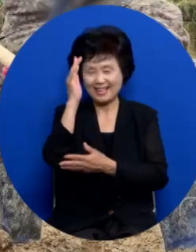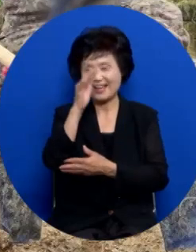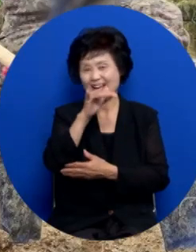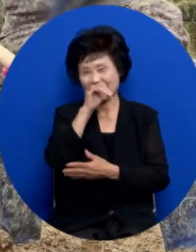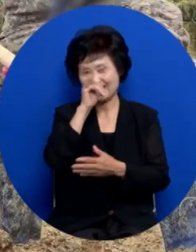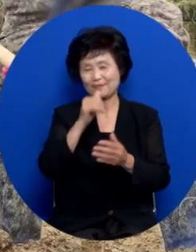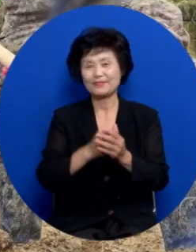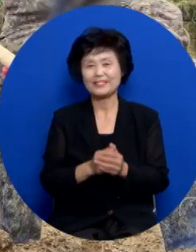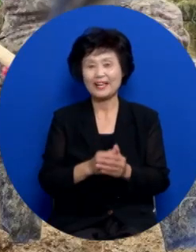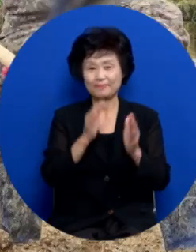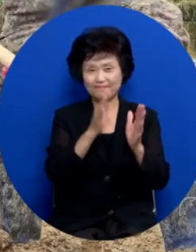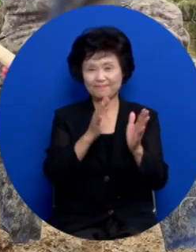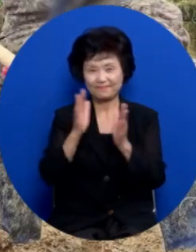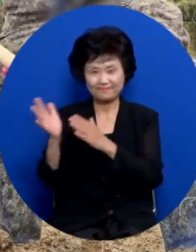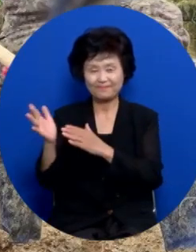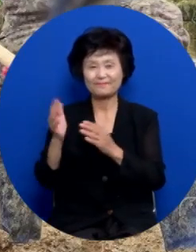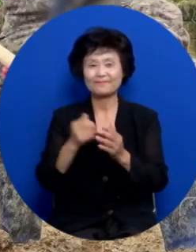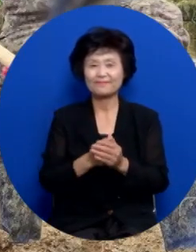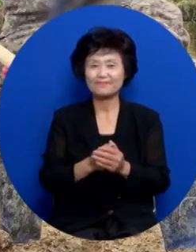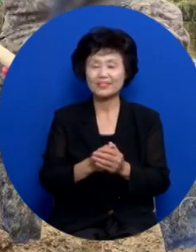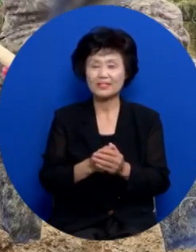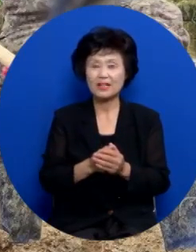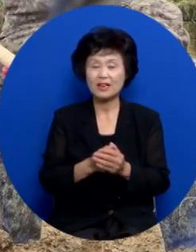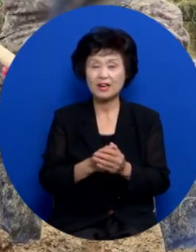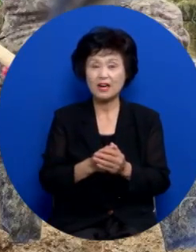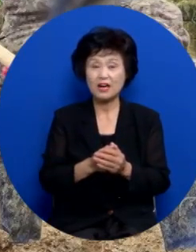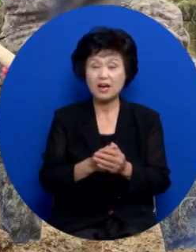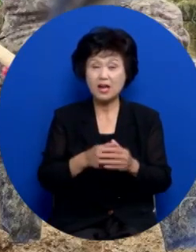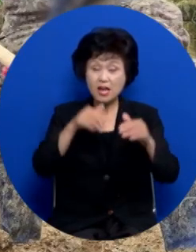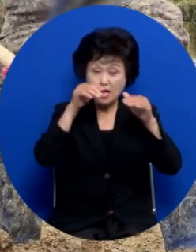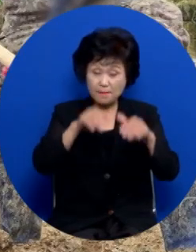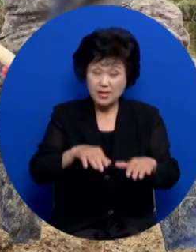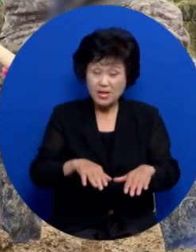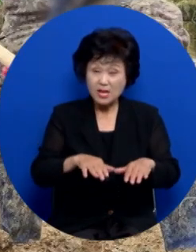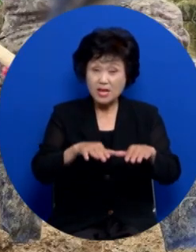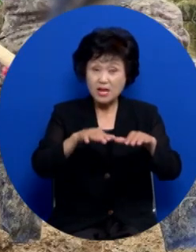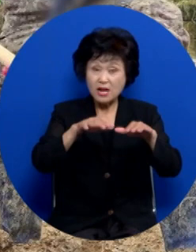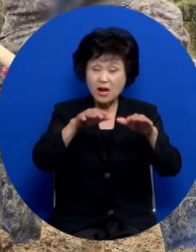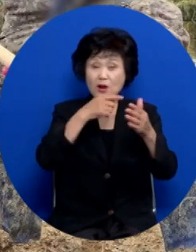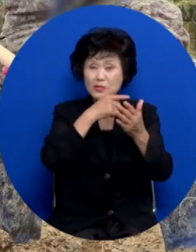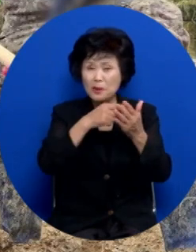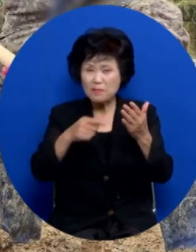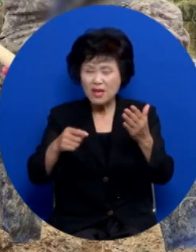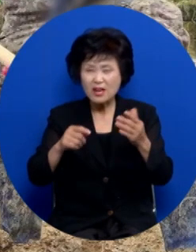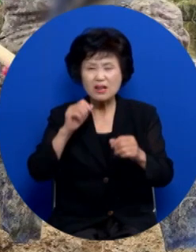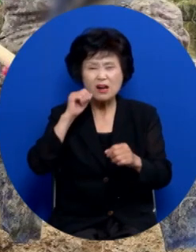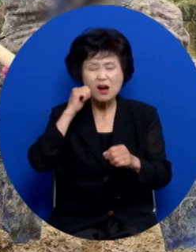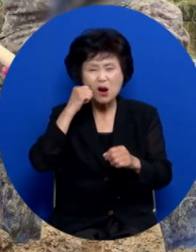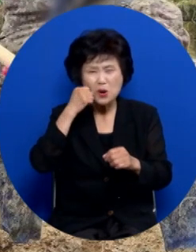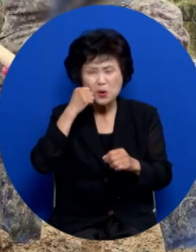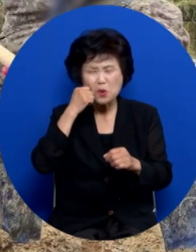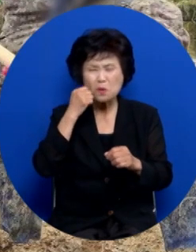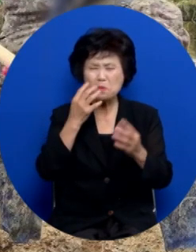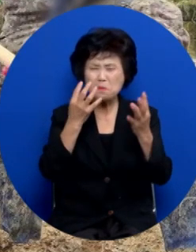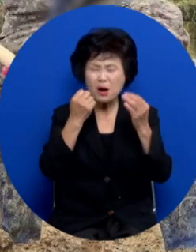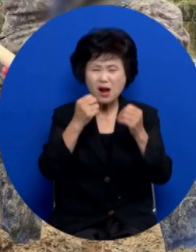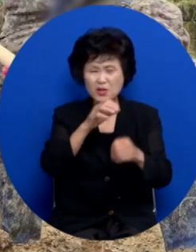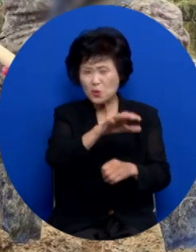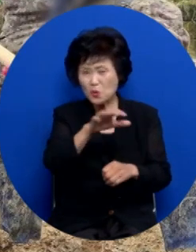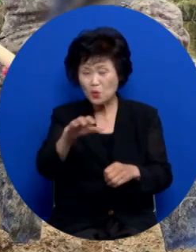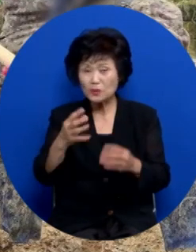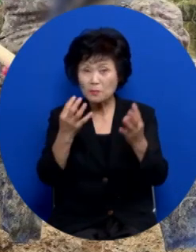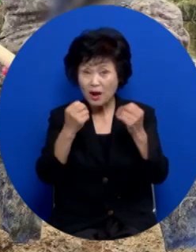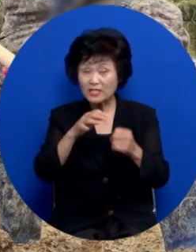자 이번에는 수해 피해 bpa로 또 큰 또 어려움을 겪었던 지역들이 많습니다